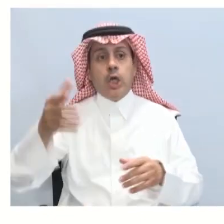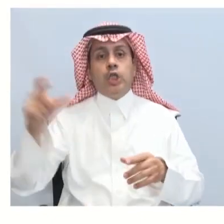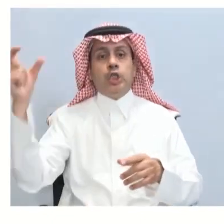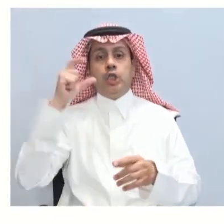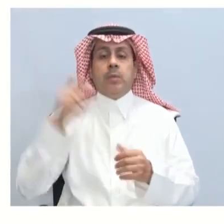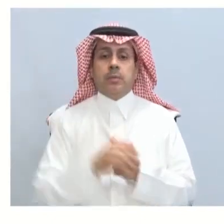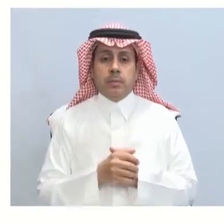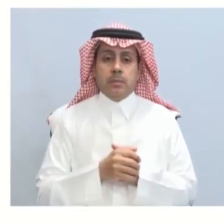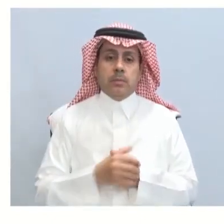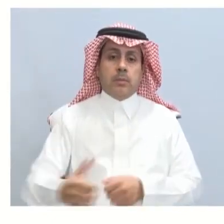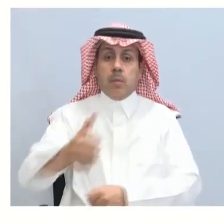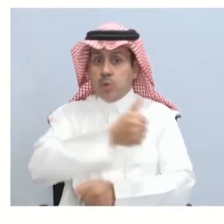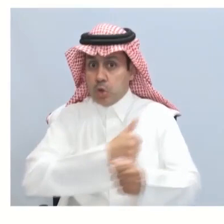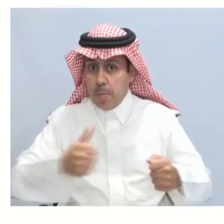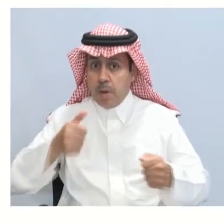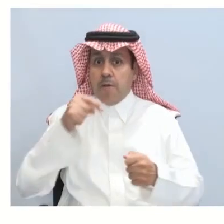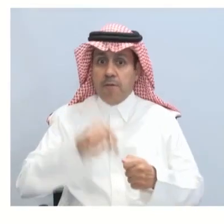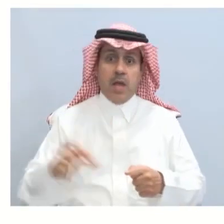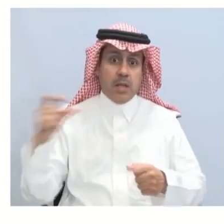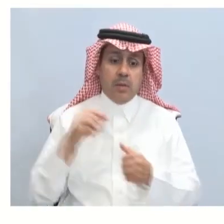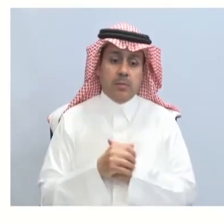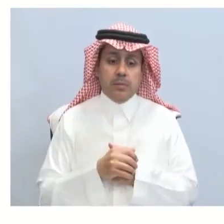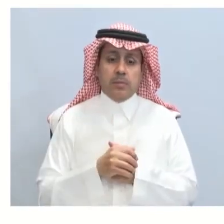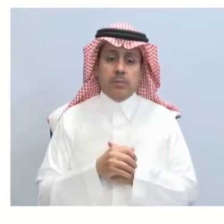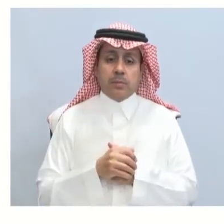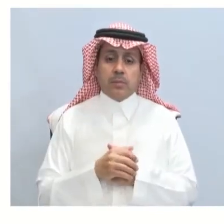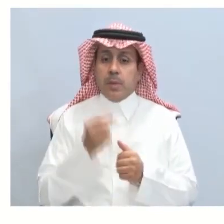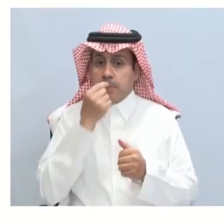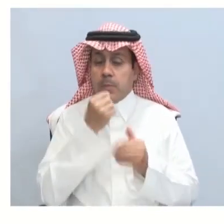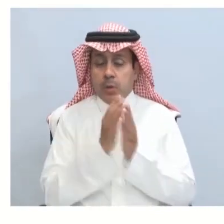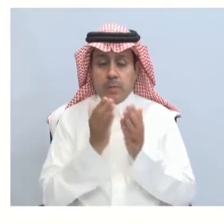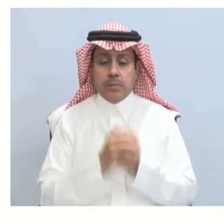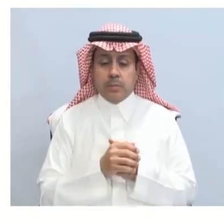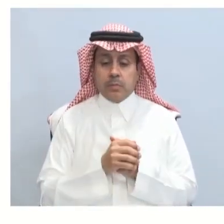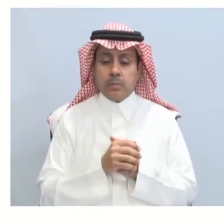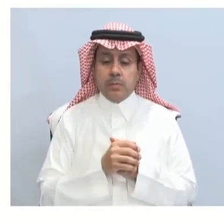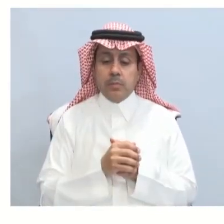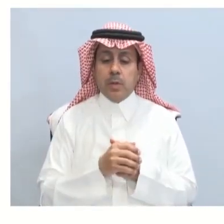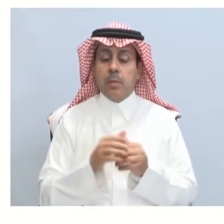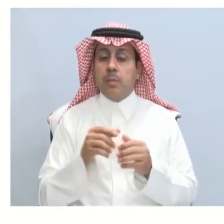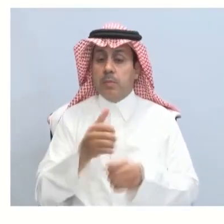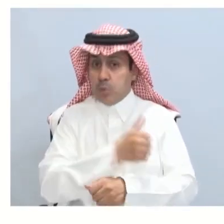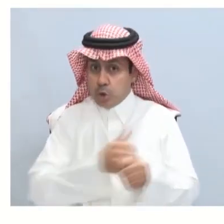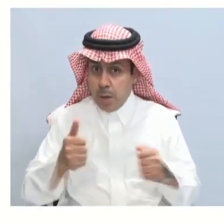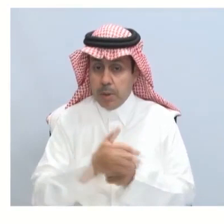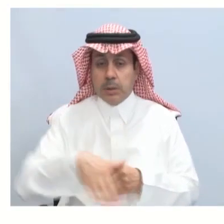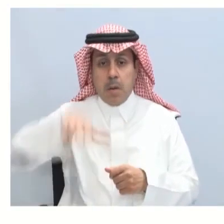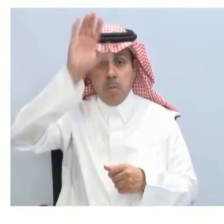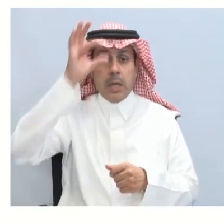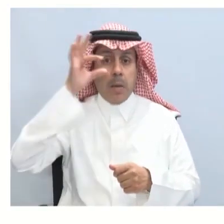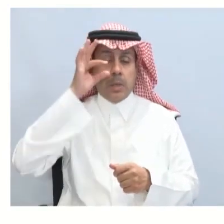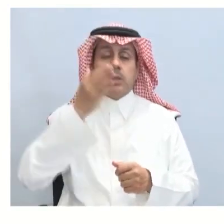هناك مسابقات في هذه الدوله في كتاب الله جل وعلا منها مسابقه الملك عبد العزيز